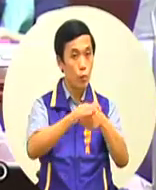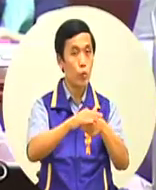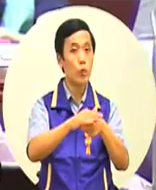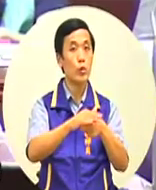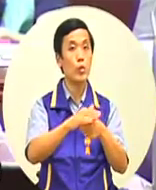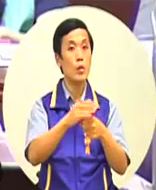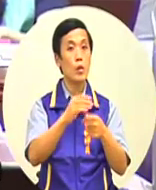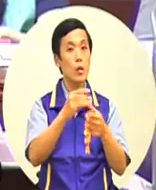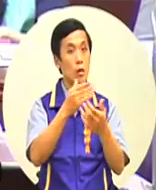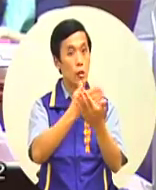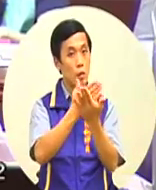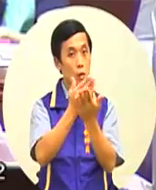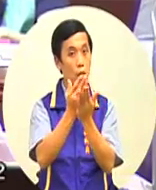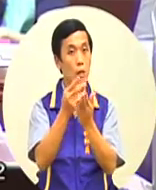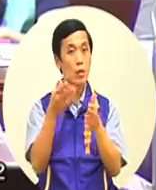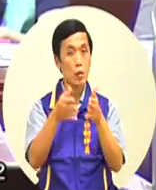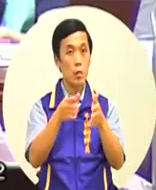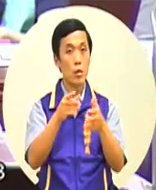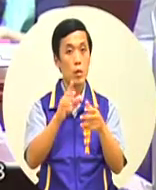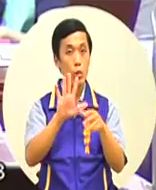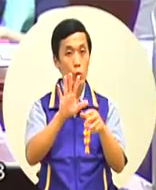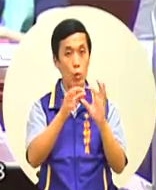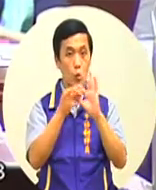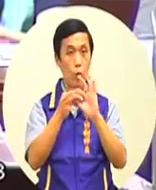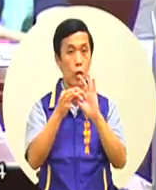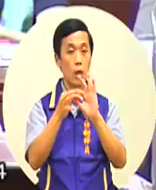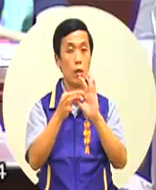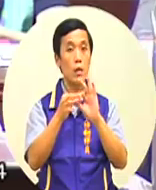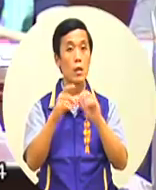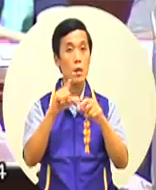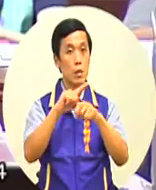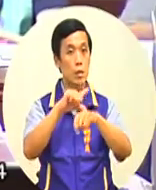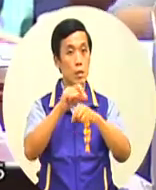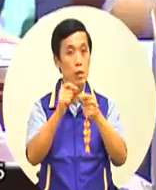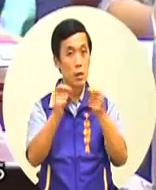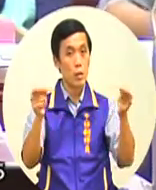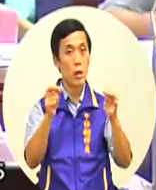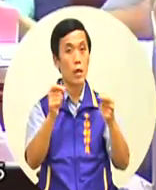还有相关长照服务的部分，社政总共是